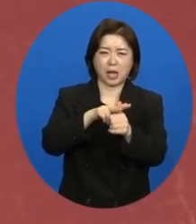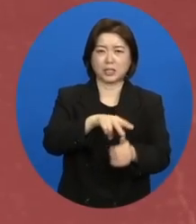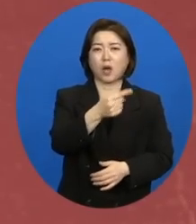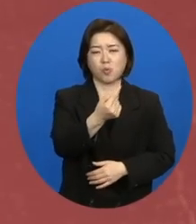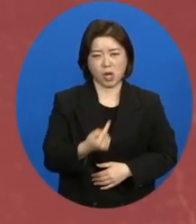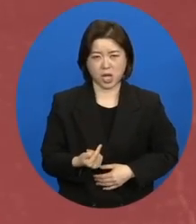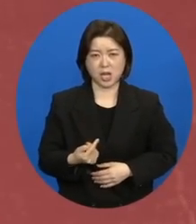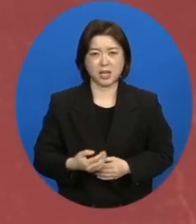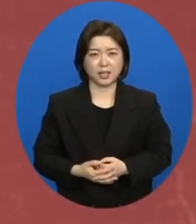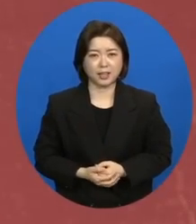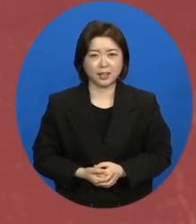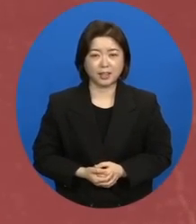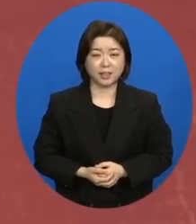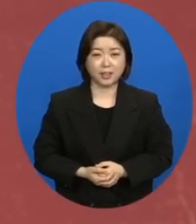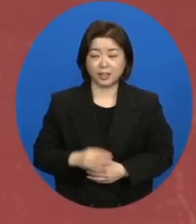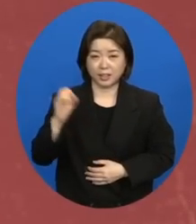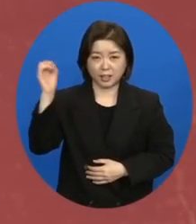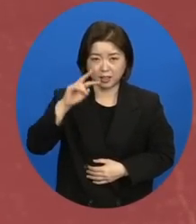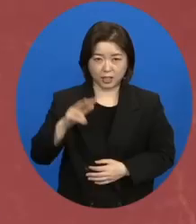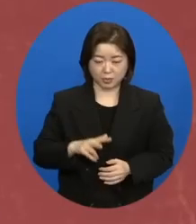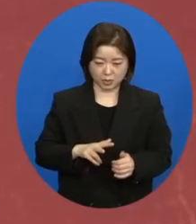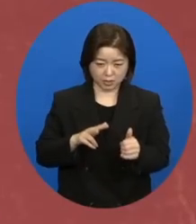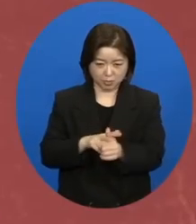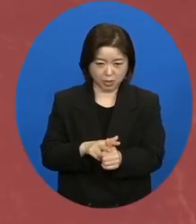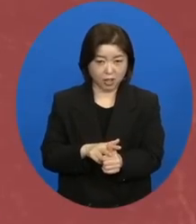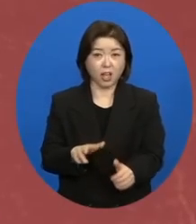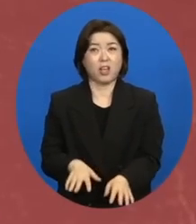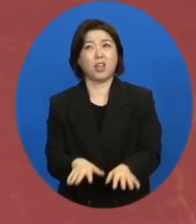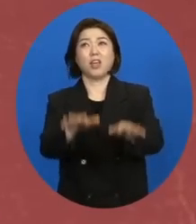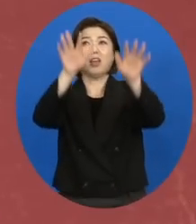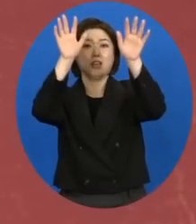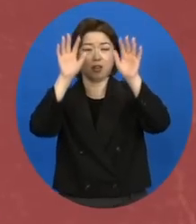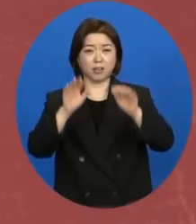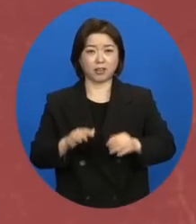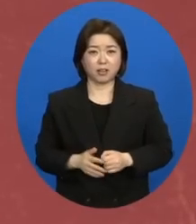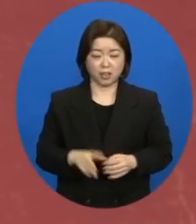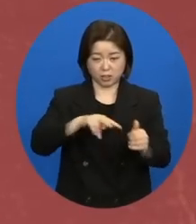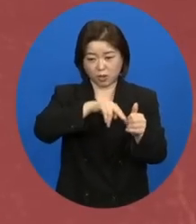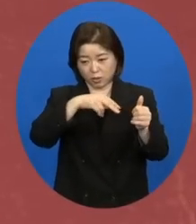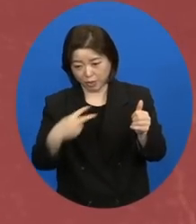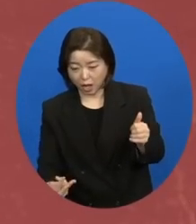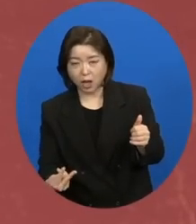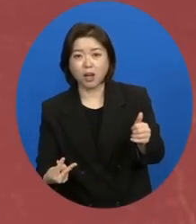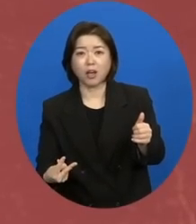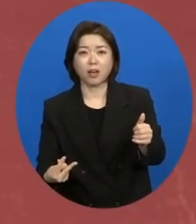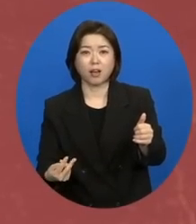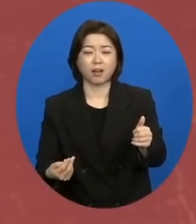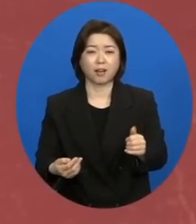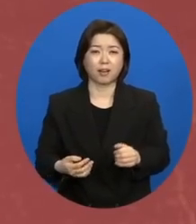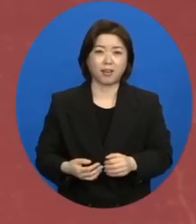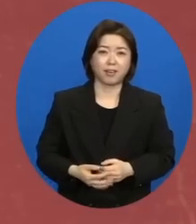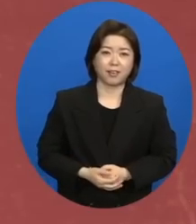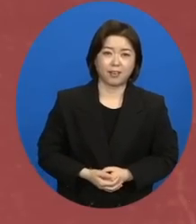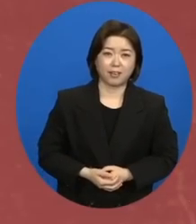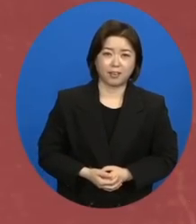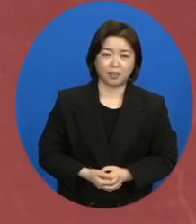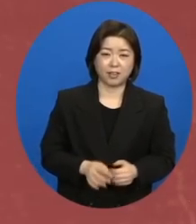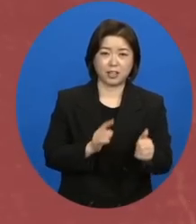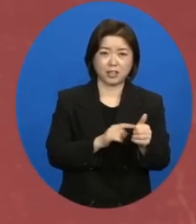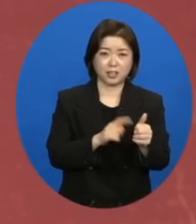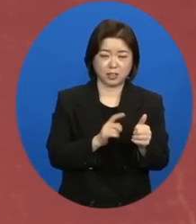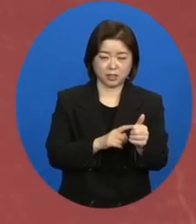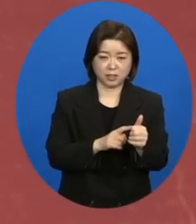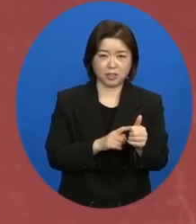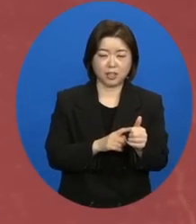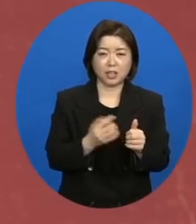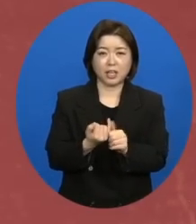오는데 갑자기 말이 하고 뛰는데 딱 떨어졌다는 거야. 남편 말이 뛰는